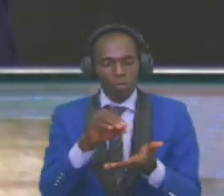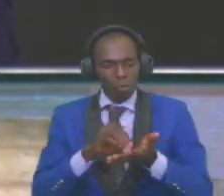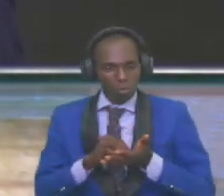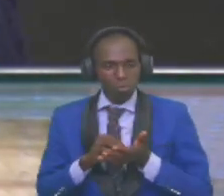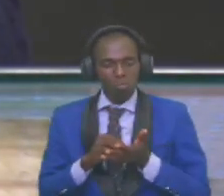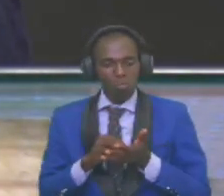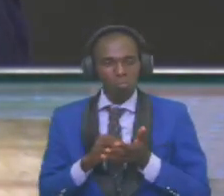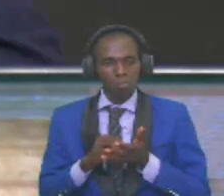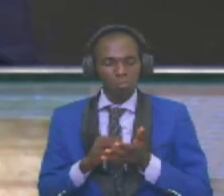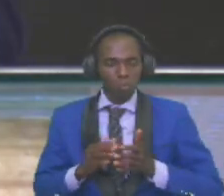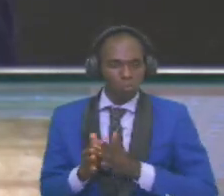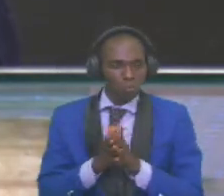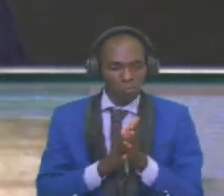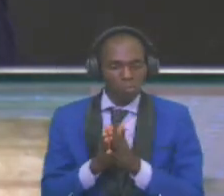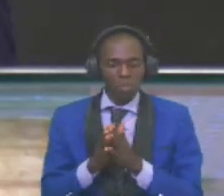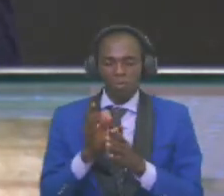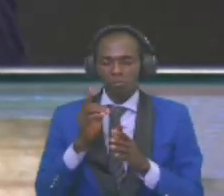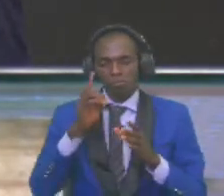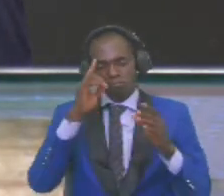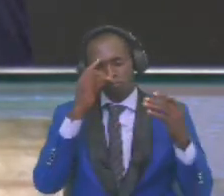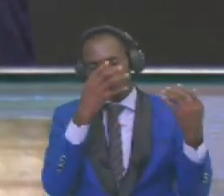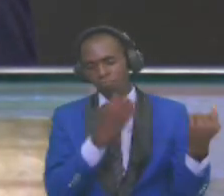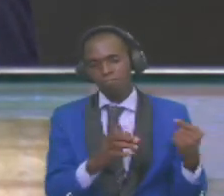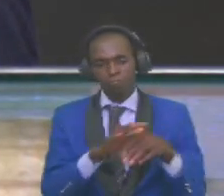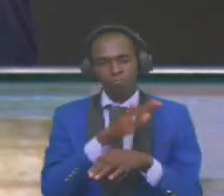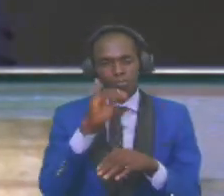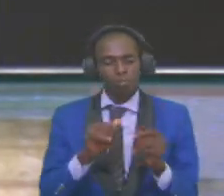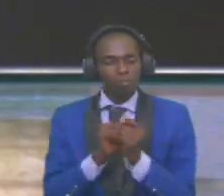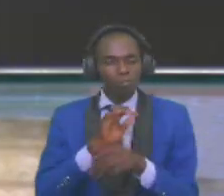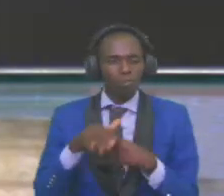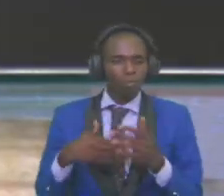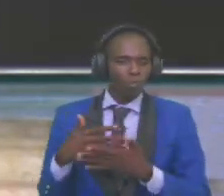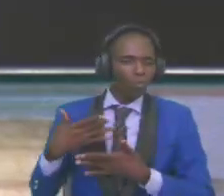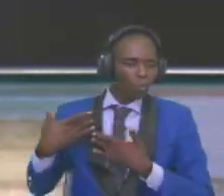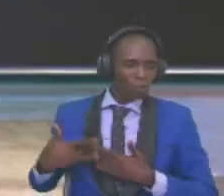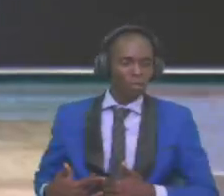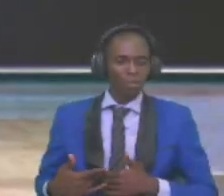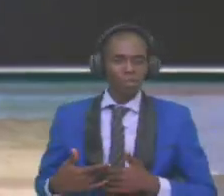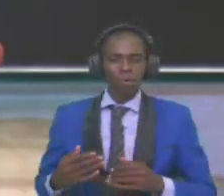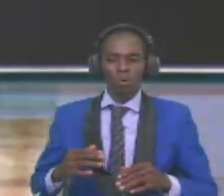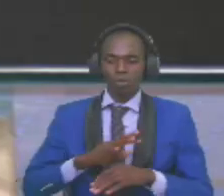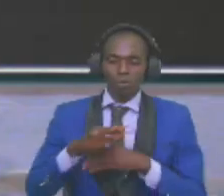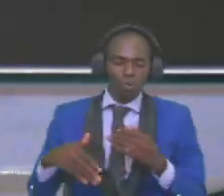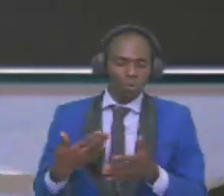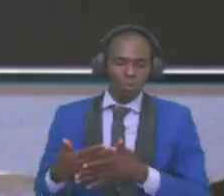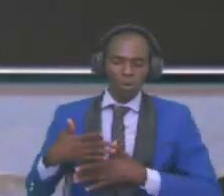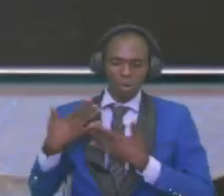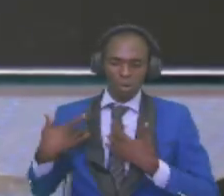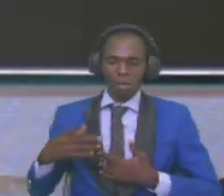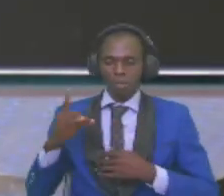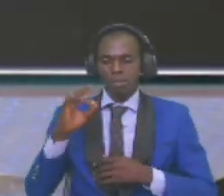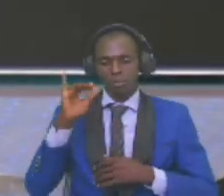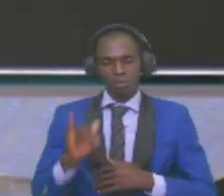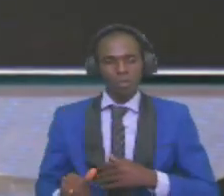fidèlement de tout votre coeur le choeur entier avec une position